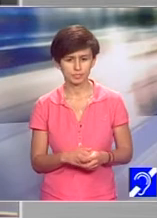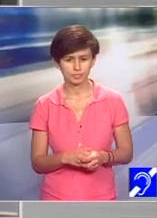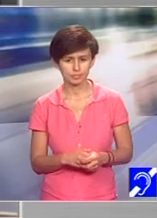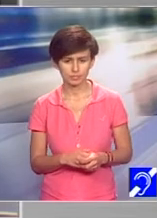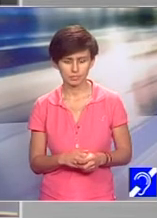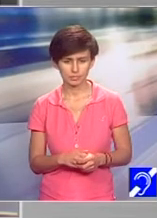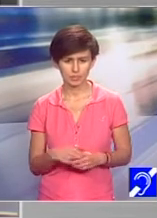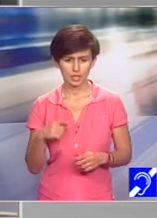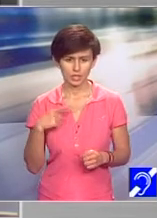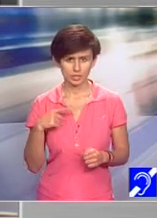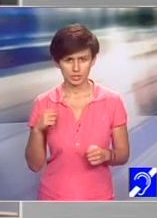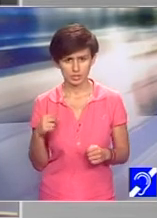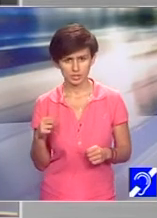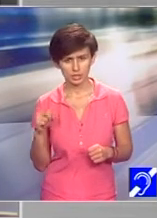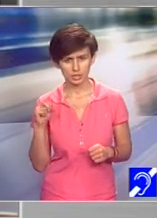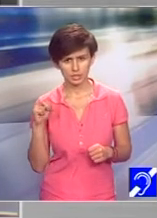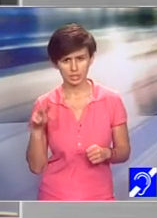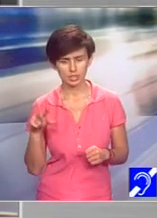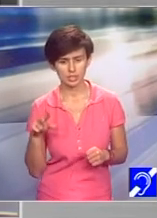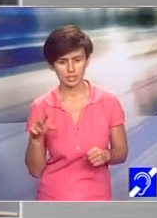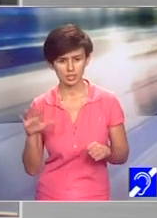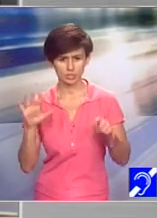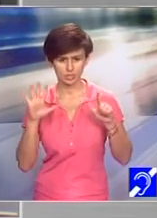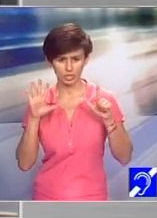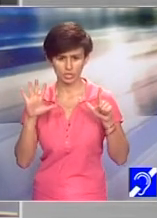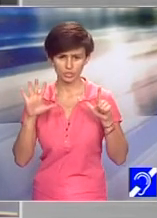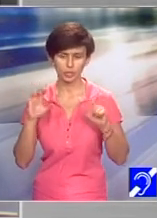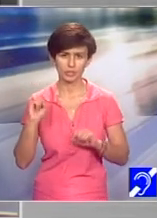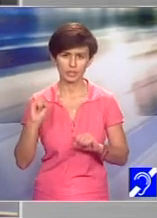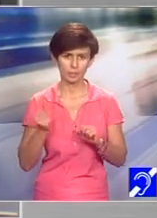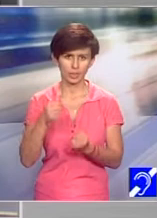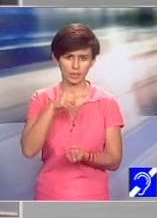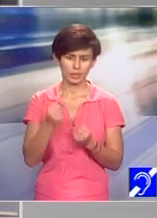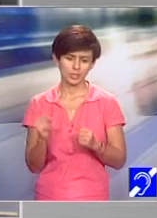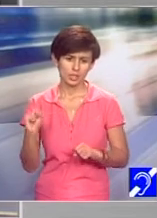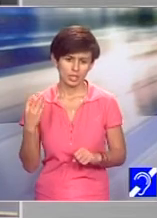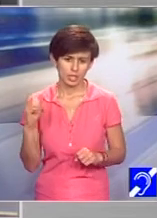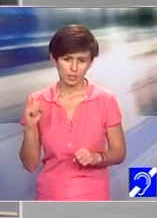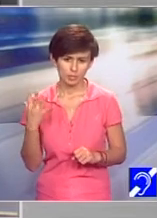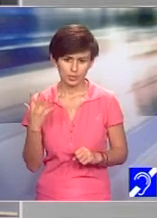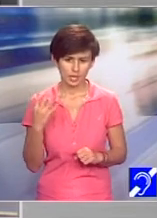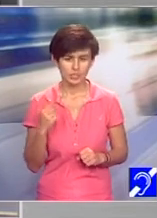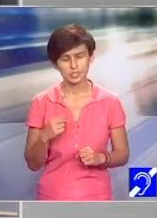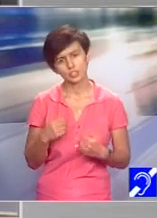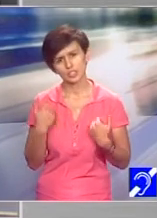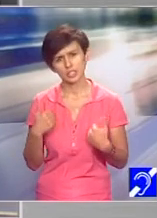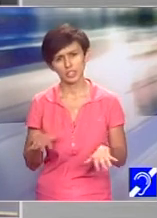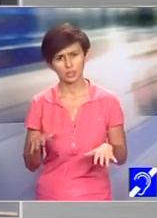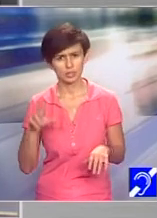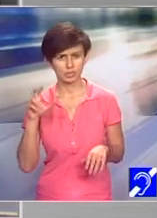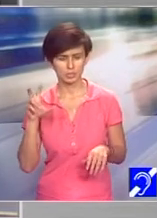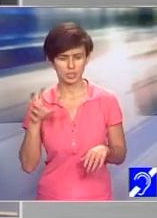la nivel național. S-au pierdut aproximativ 300 ambulanțe pe anumite bâlbâieli între ministere, între factori de